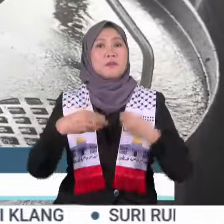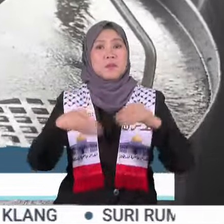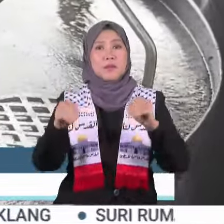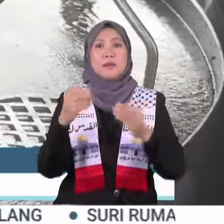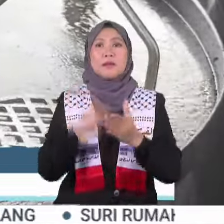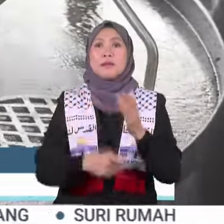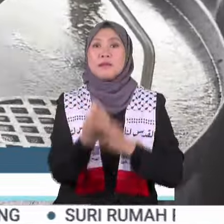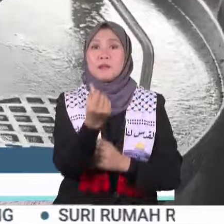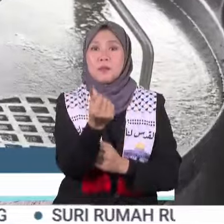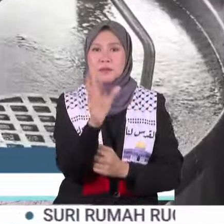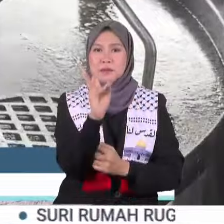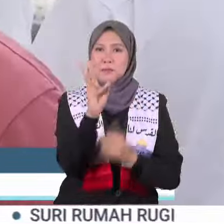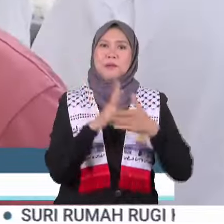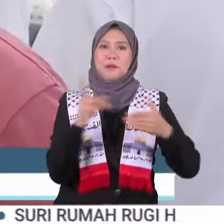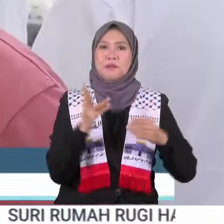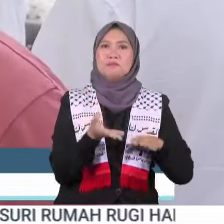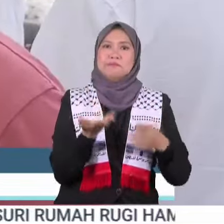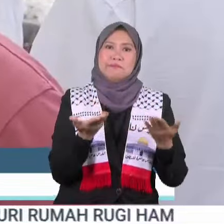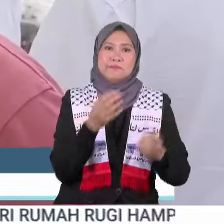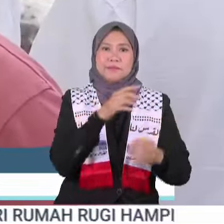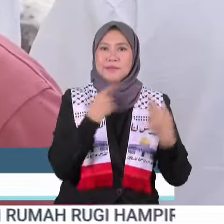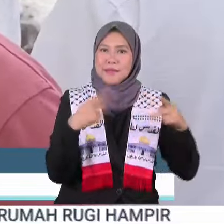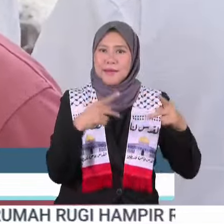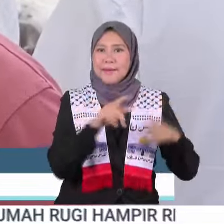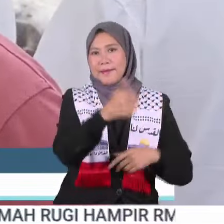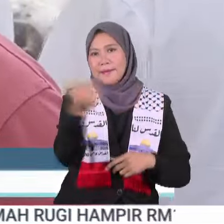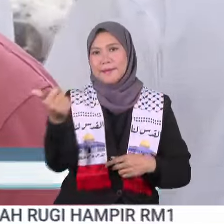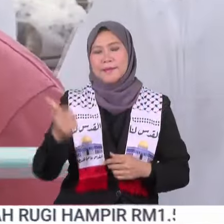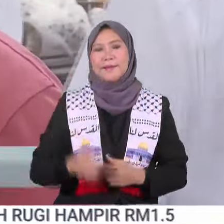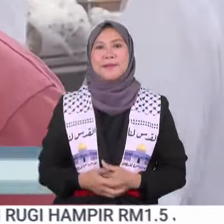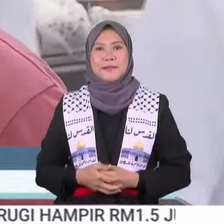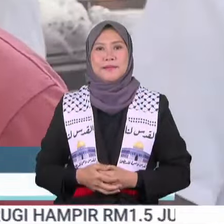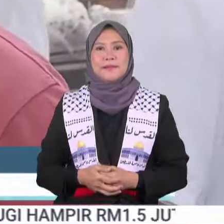harga saya